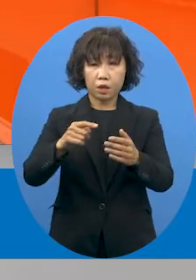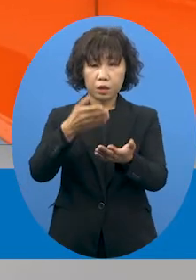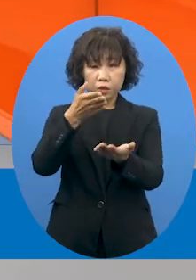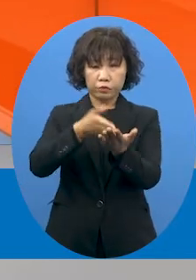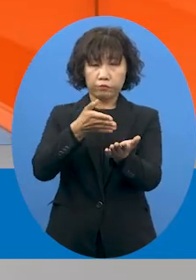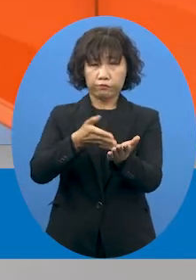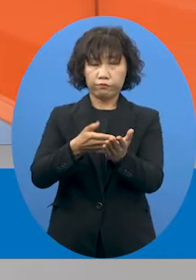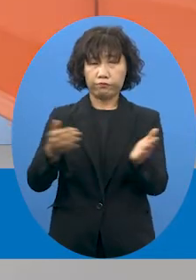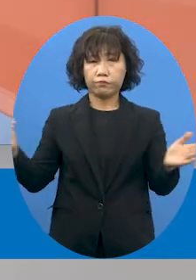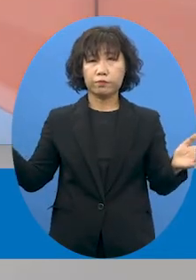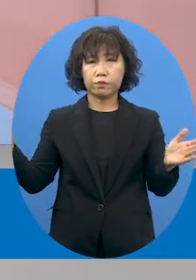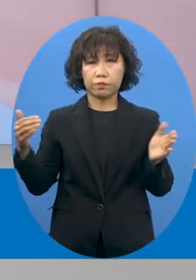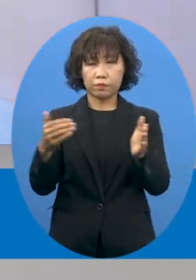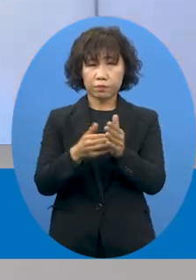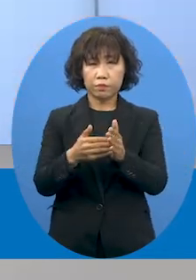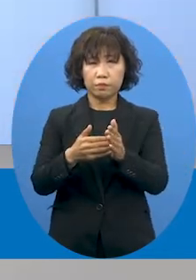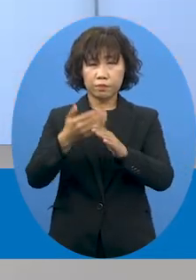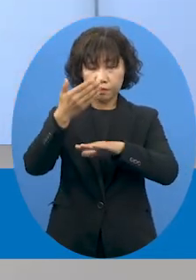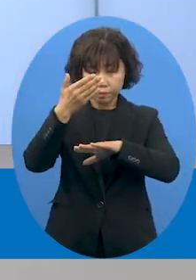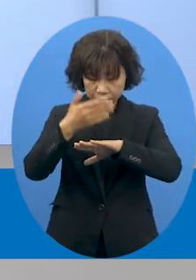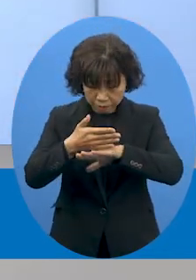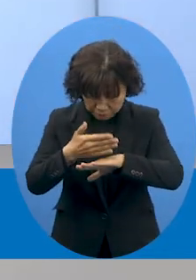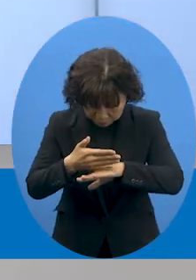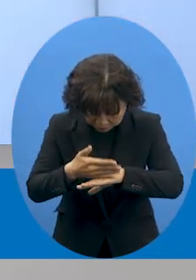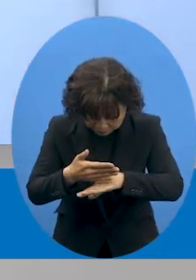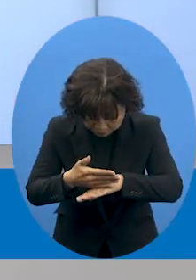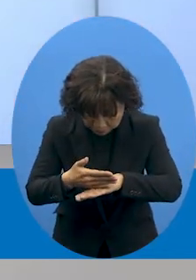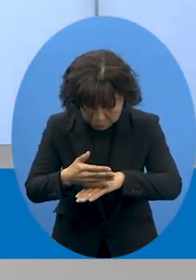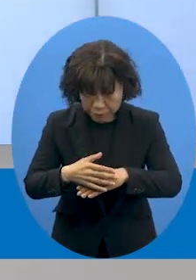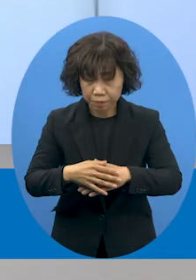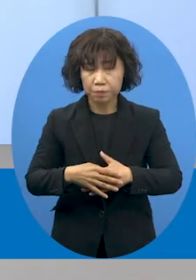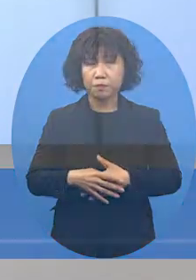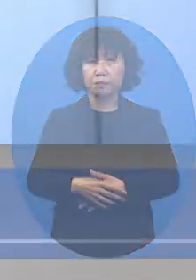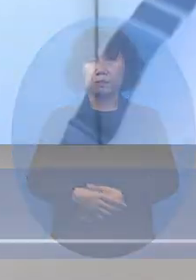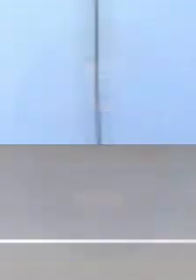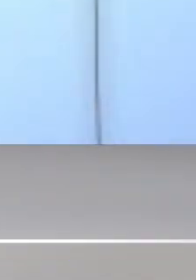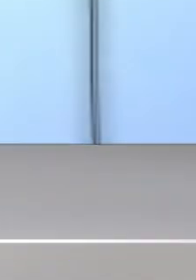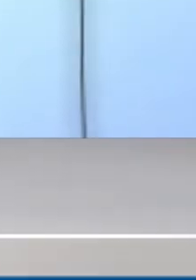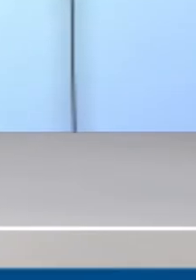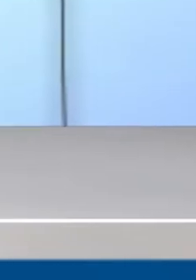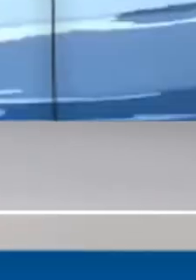이상으로 dbs 주간뉴스 지 마칩니다 시청해주신 여러분 고맙습니다